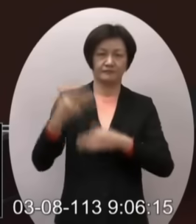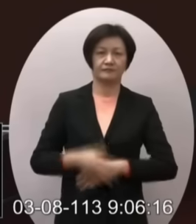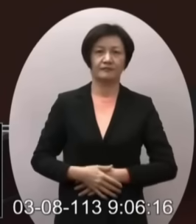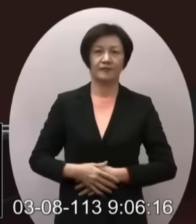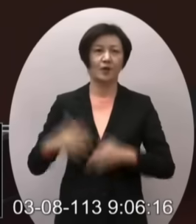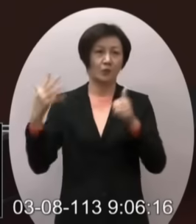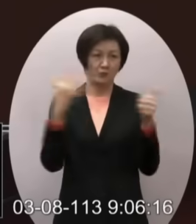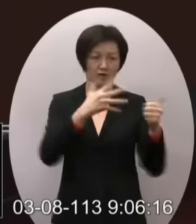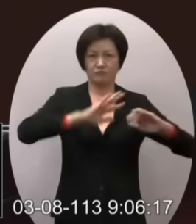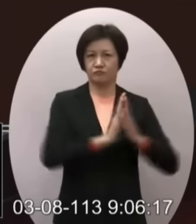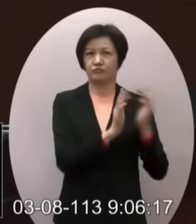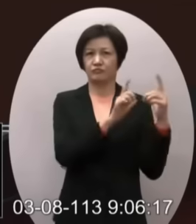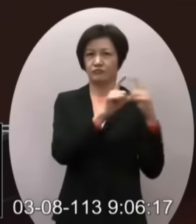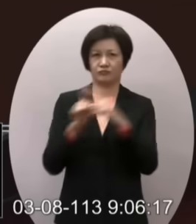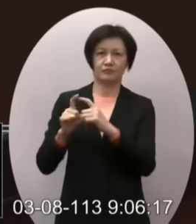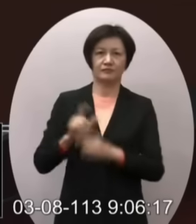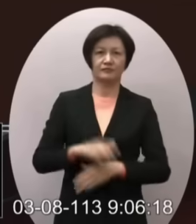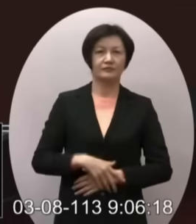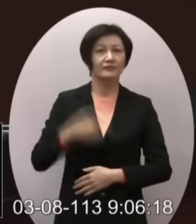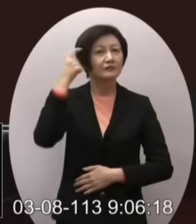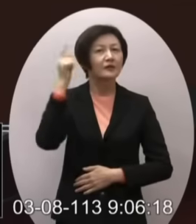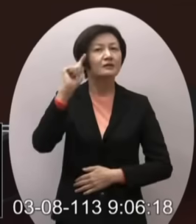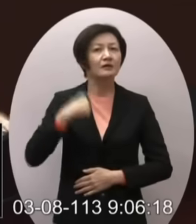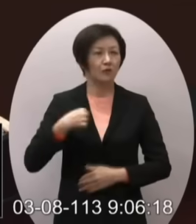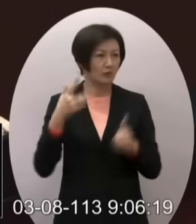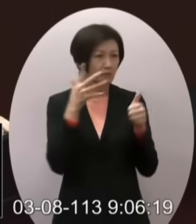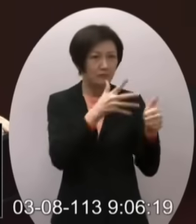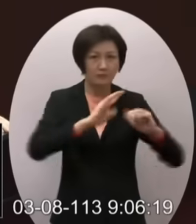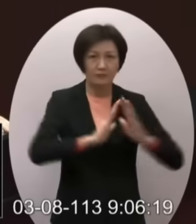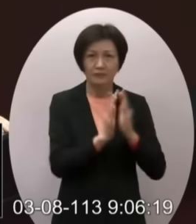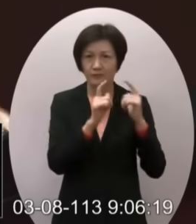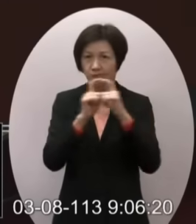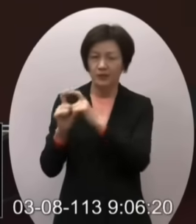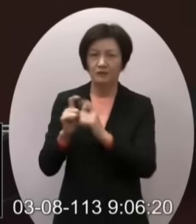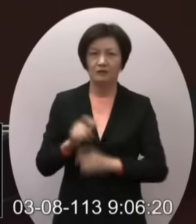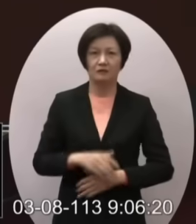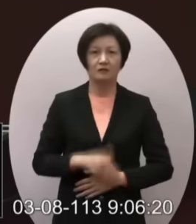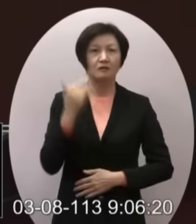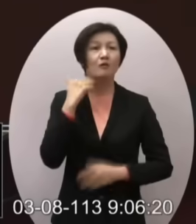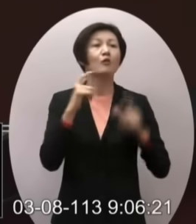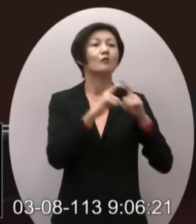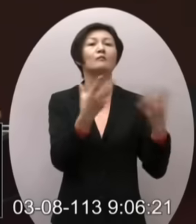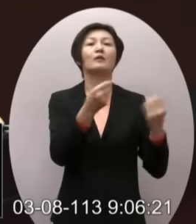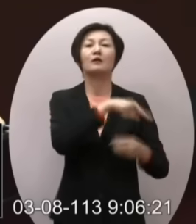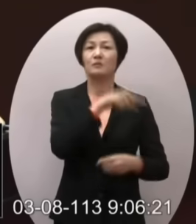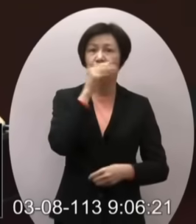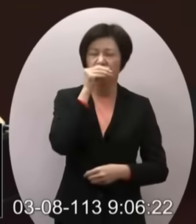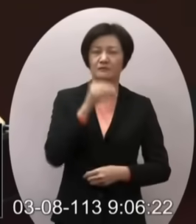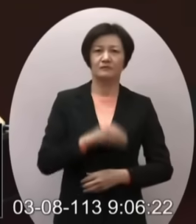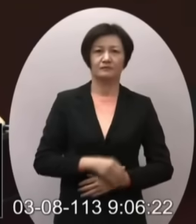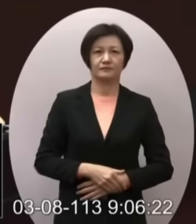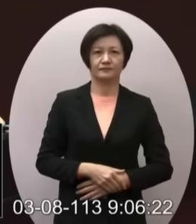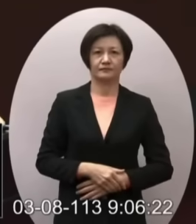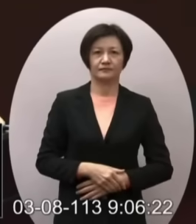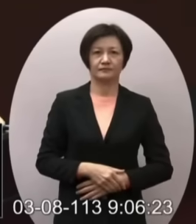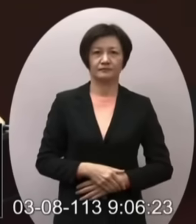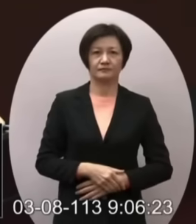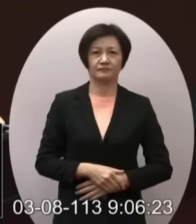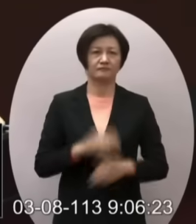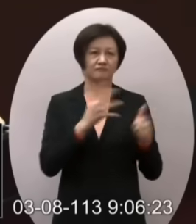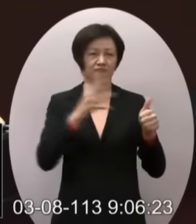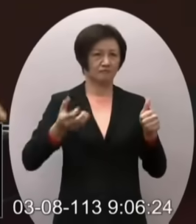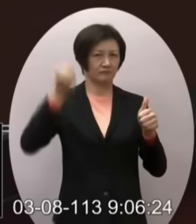问即答，就是我问你你就要立刻答，我没问你就不能答。质询